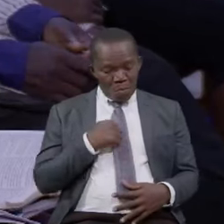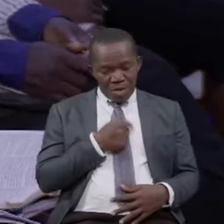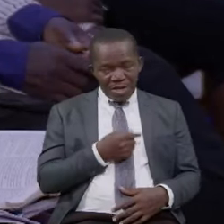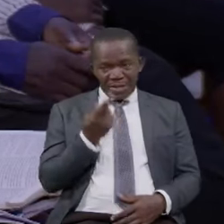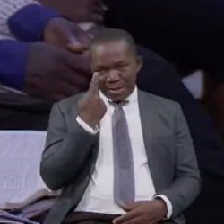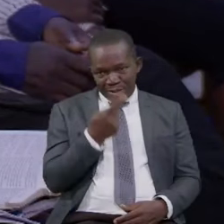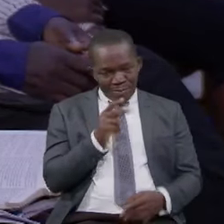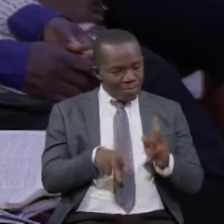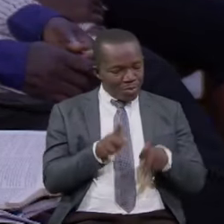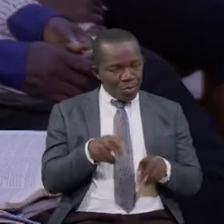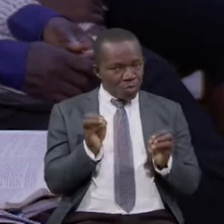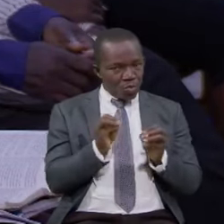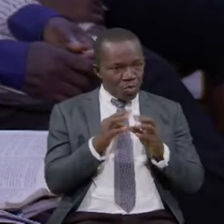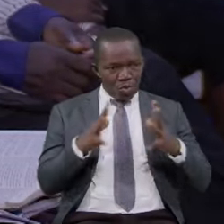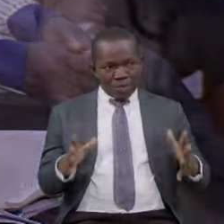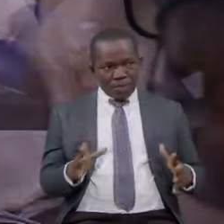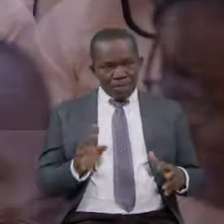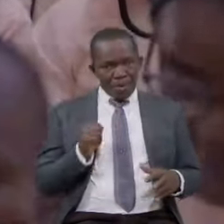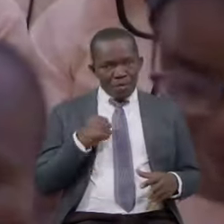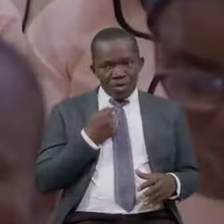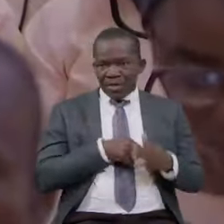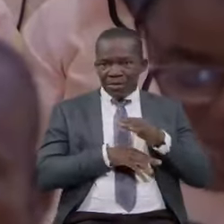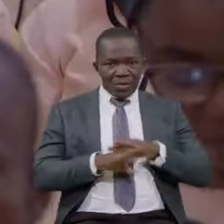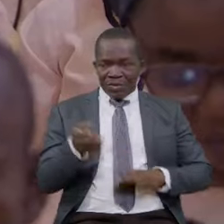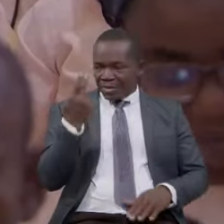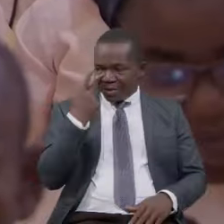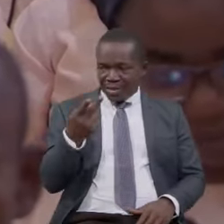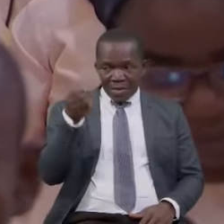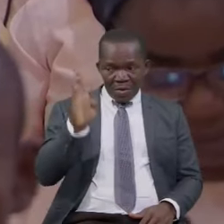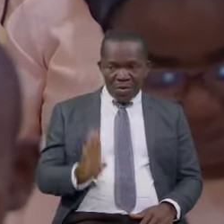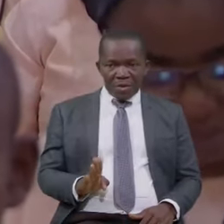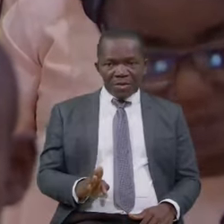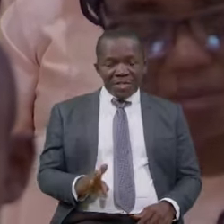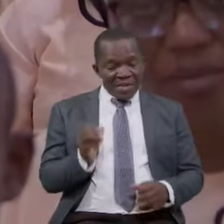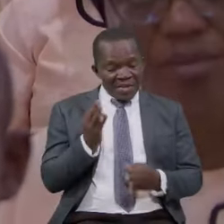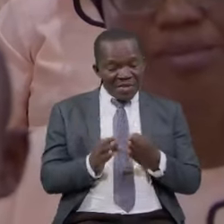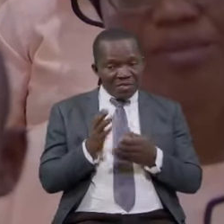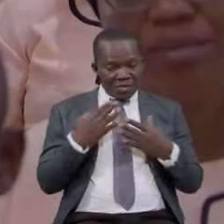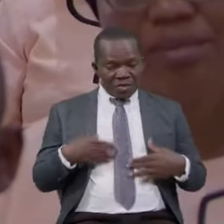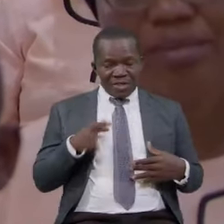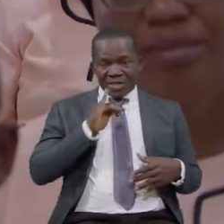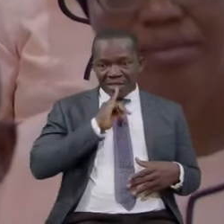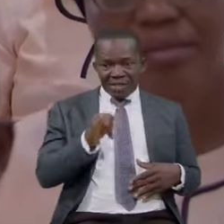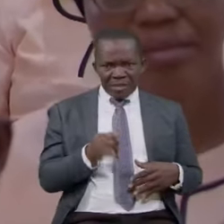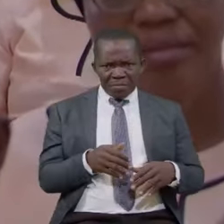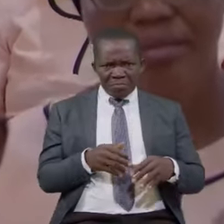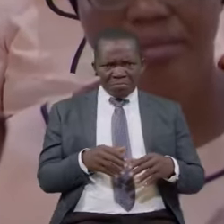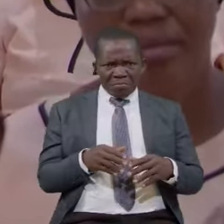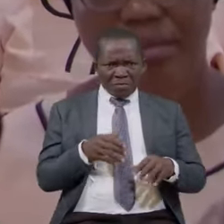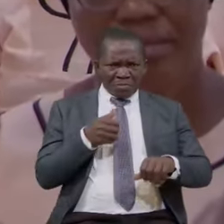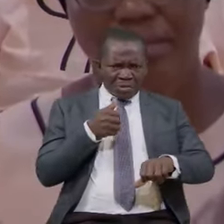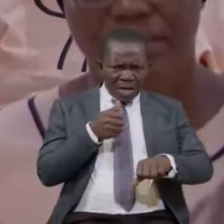Dieu l'invisible quelqu'un en train de nous menacer nous l'entendons plus que nous